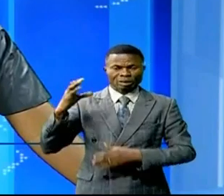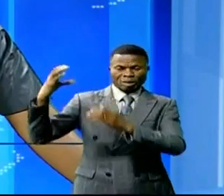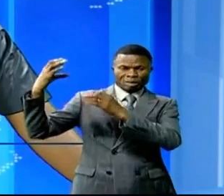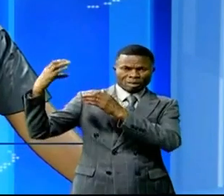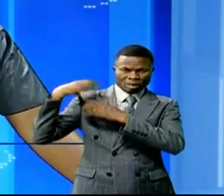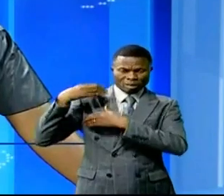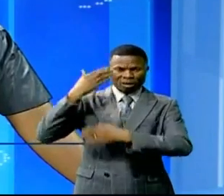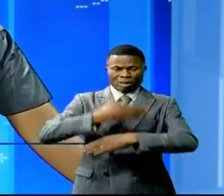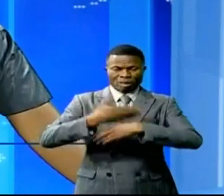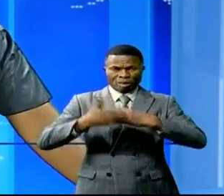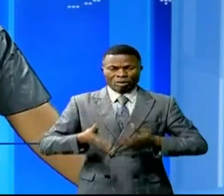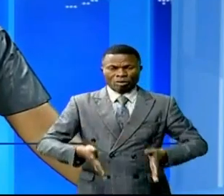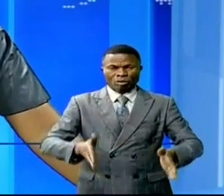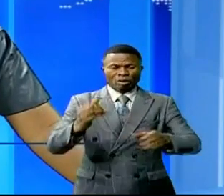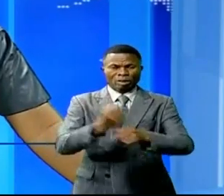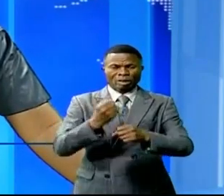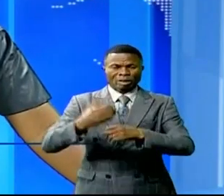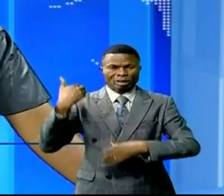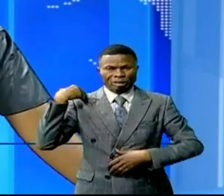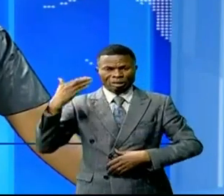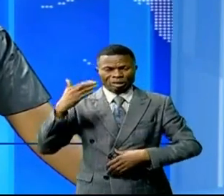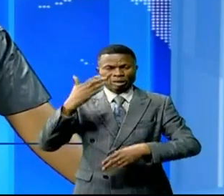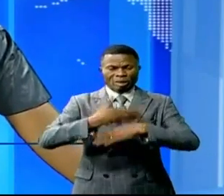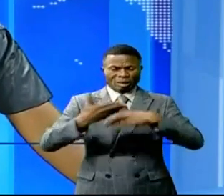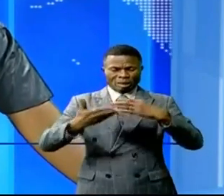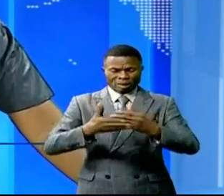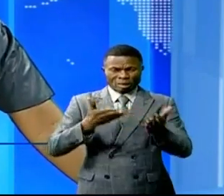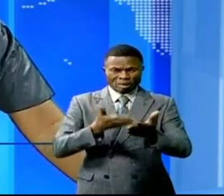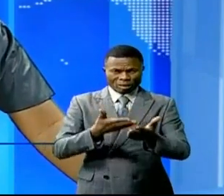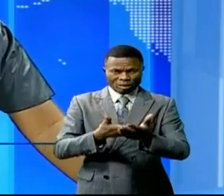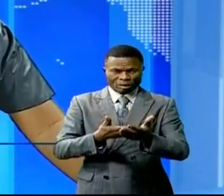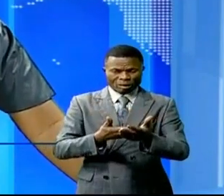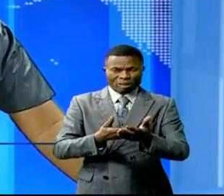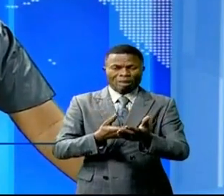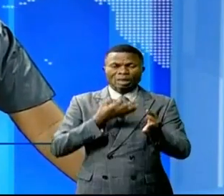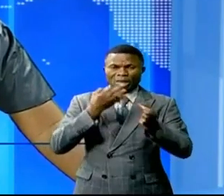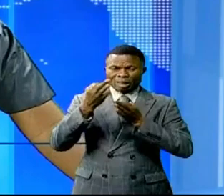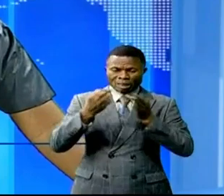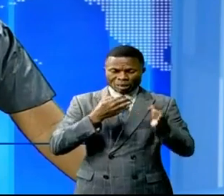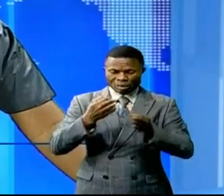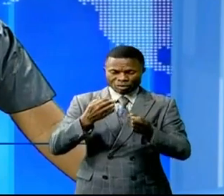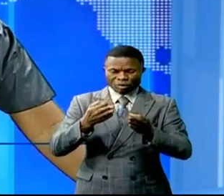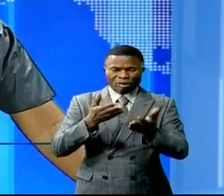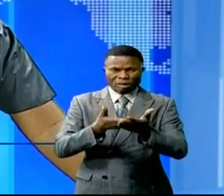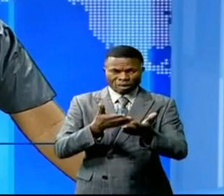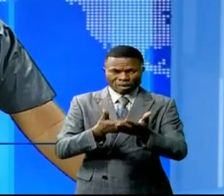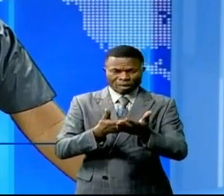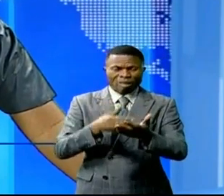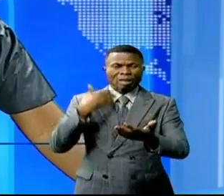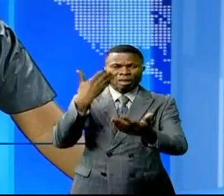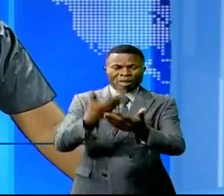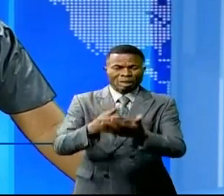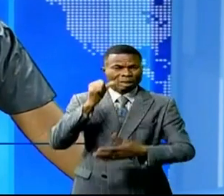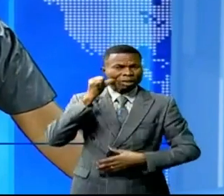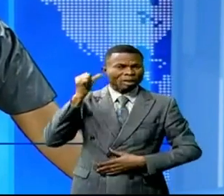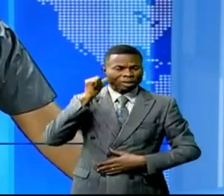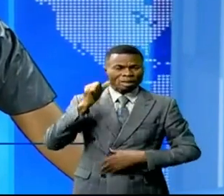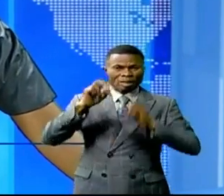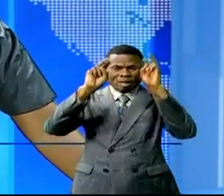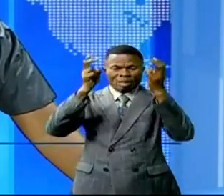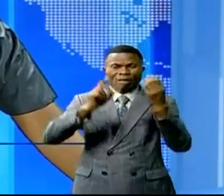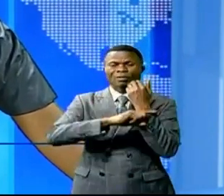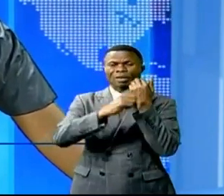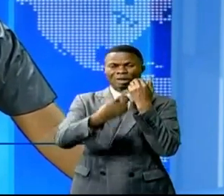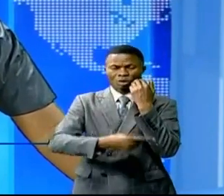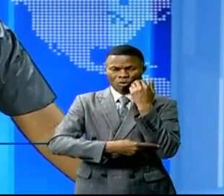des infrastructures, travaux publics et reconstruction, Alexis Gisaro Mouvouni, est arrivé depuis hier à Goma, dans le